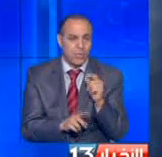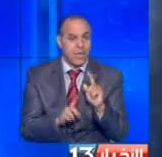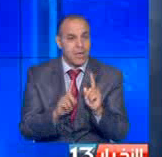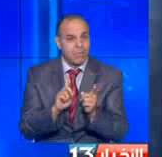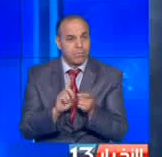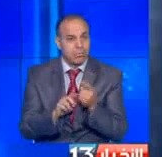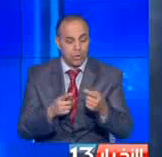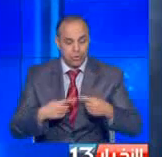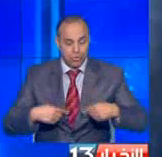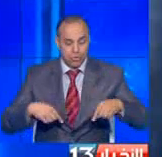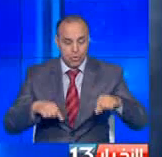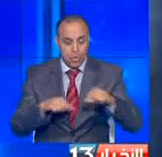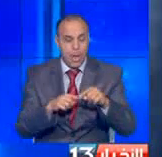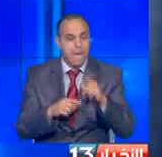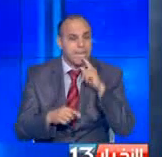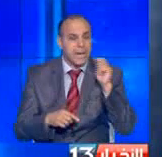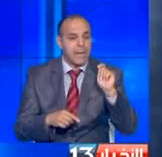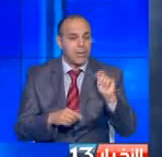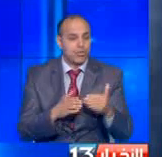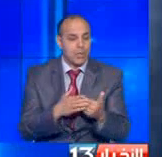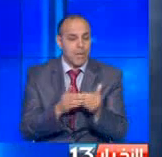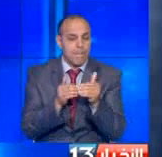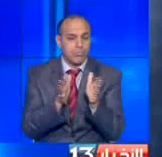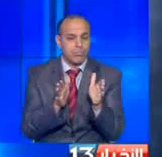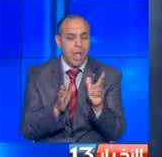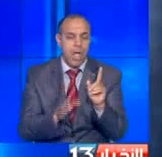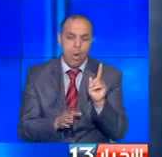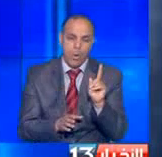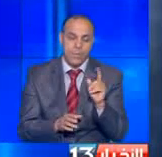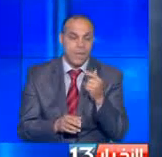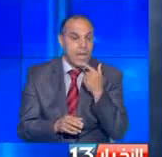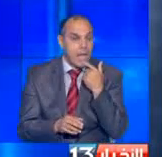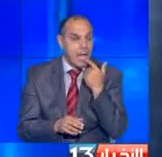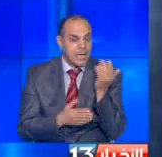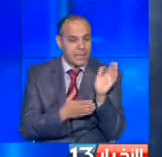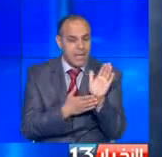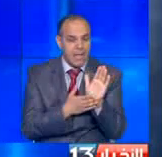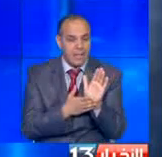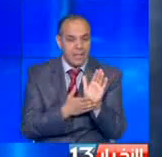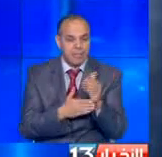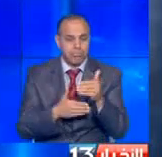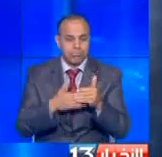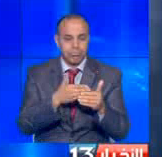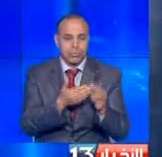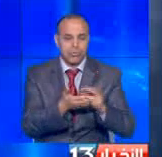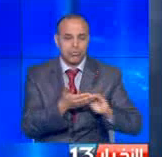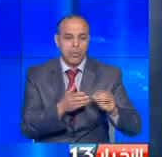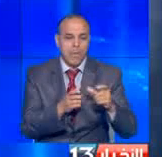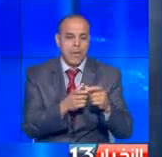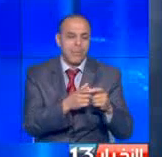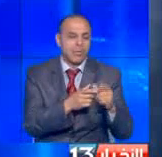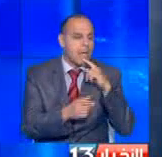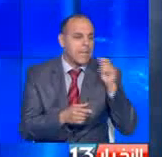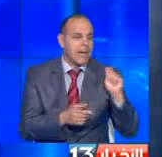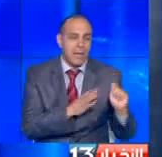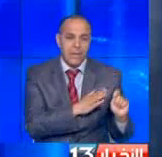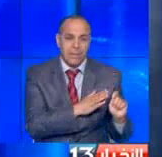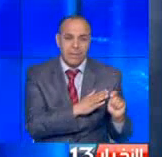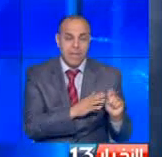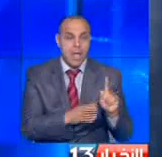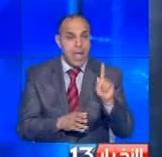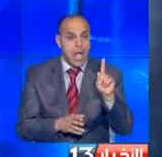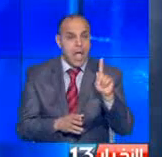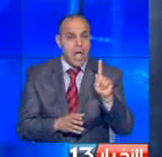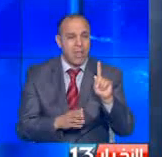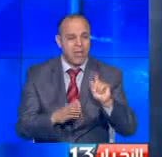جلسه الدوره البرلمانيه الجديده الافتتاحيه فقط لاستعراض تركيبه مكاتب اللجان البرلمانيه بل كان